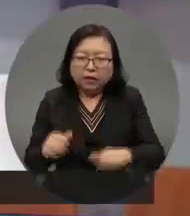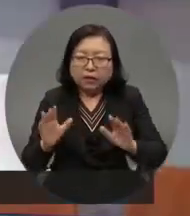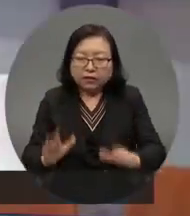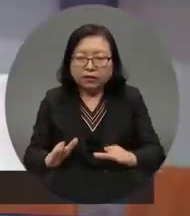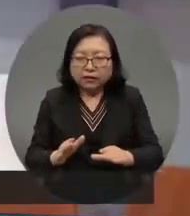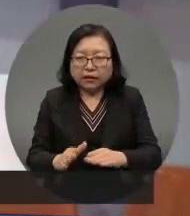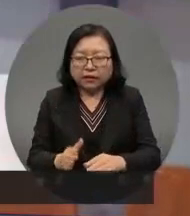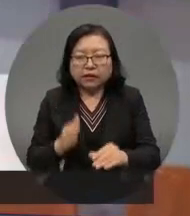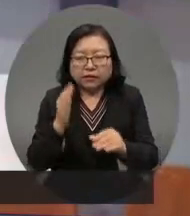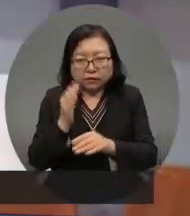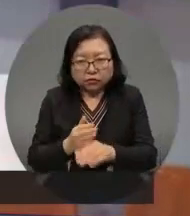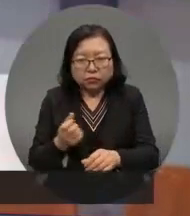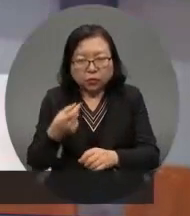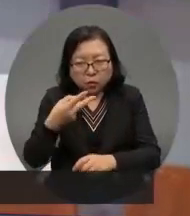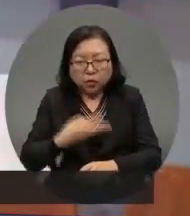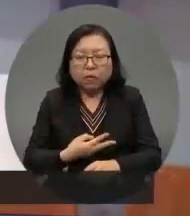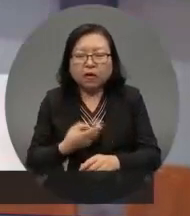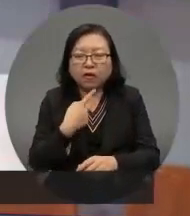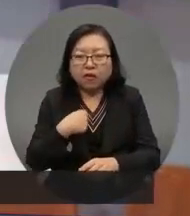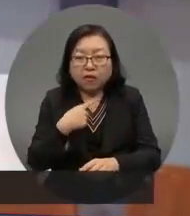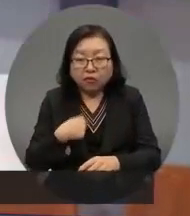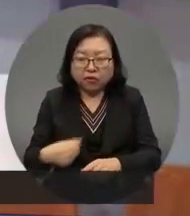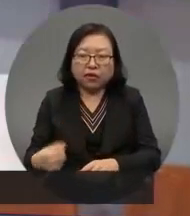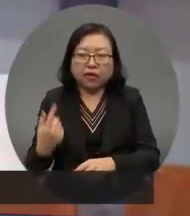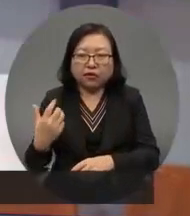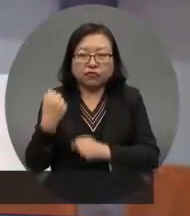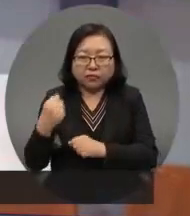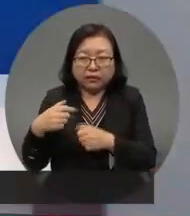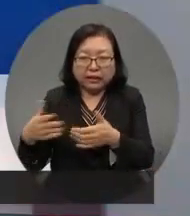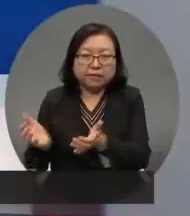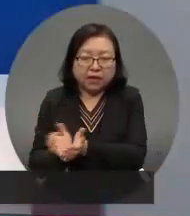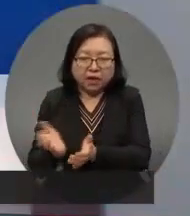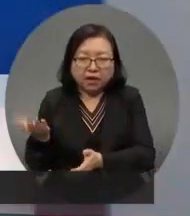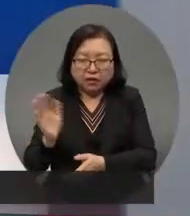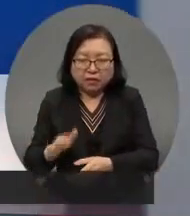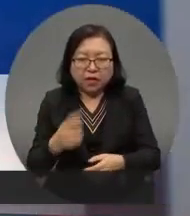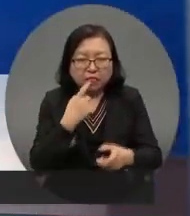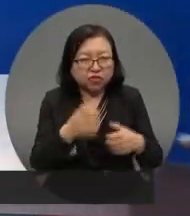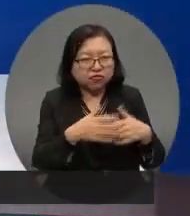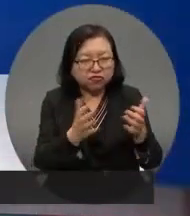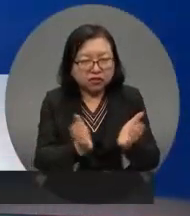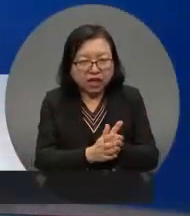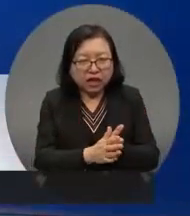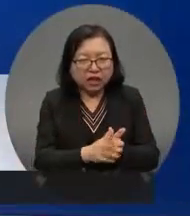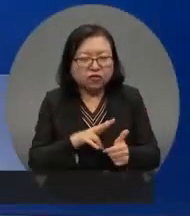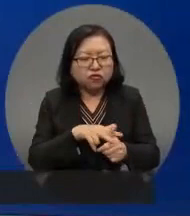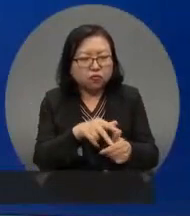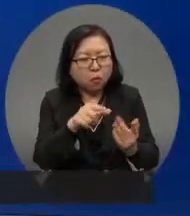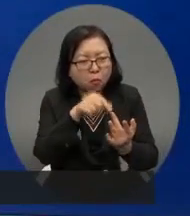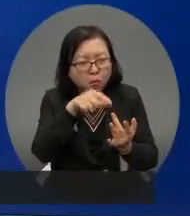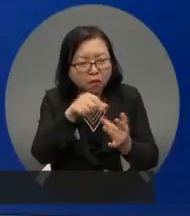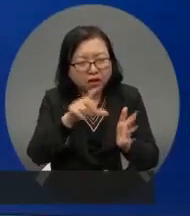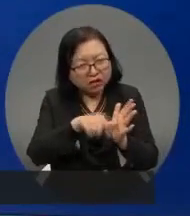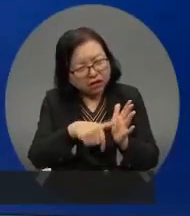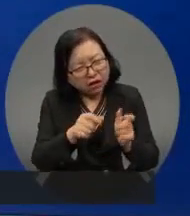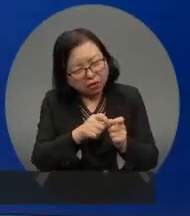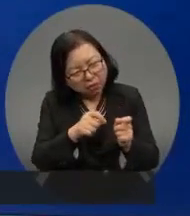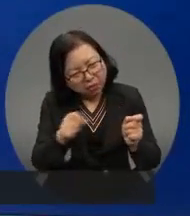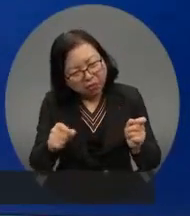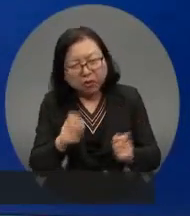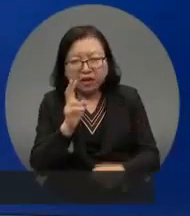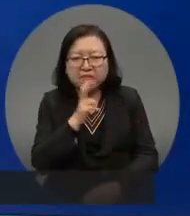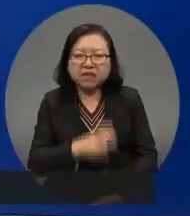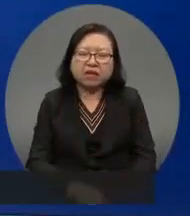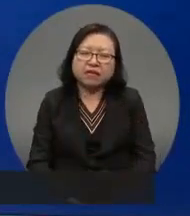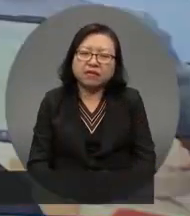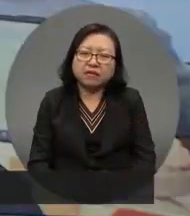중진 의원들이 대거 후보로 포진한 국민의힘과 달리 민주당은 후보 선출에 시간이 더 걸릴 예정입니다. 이병선